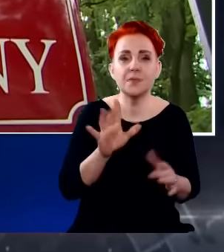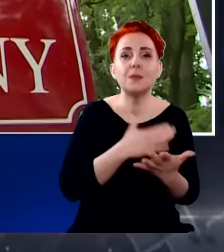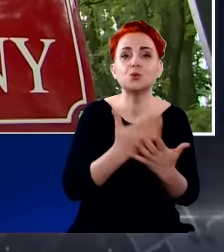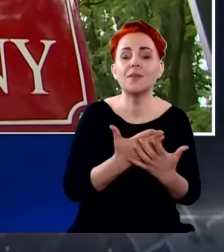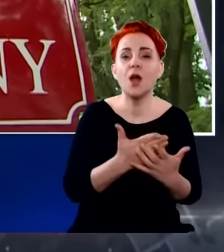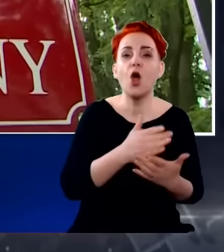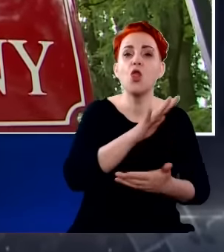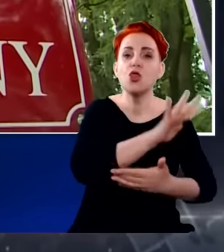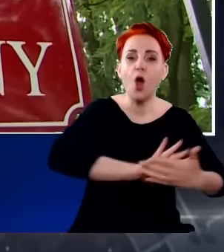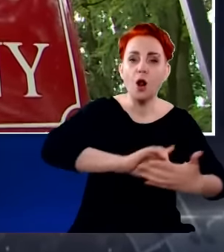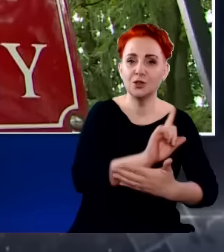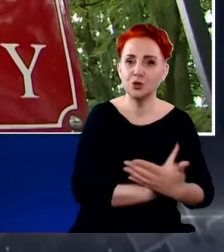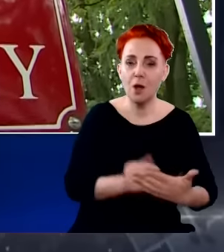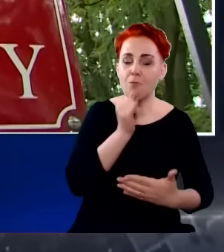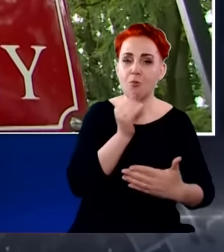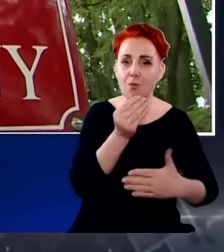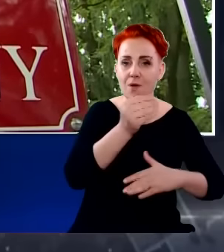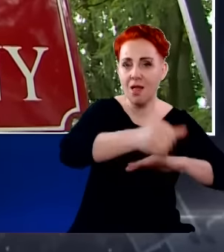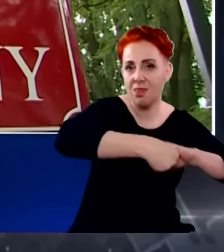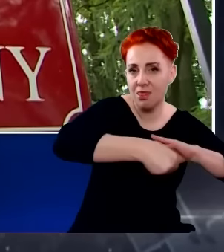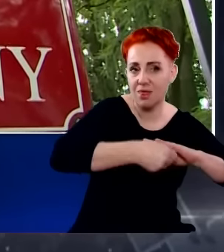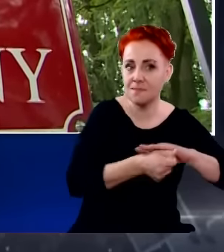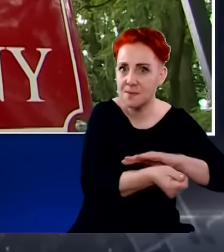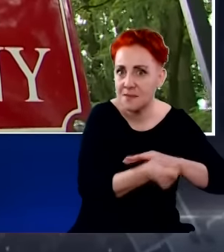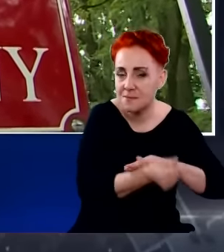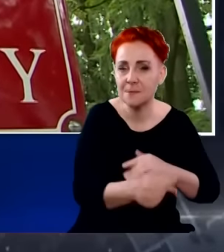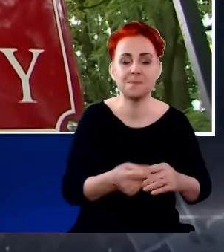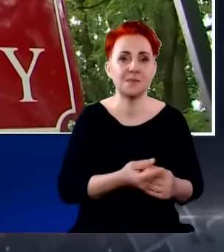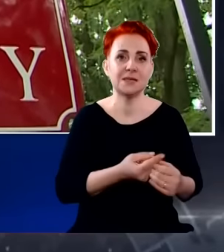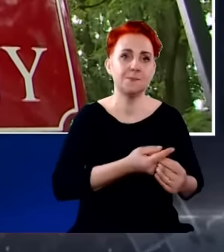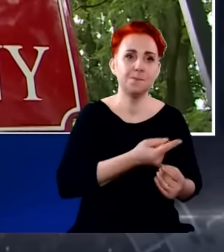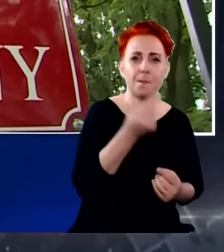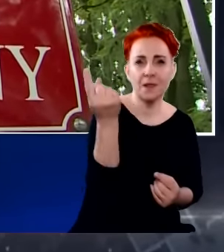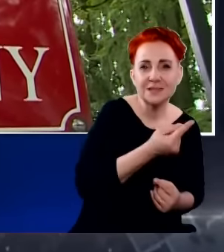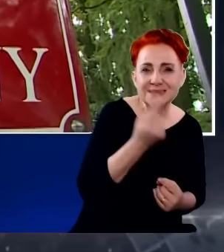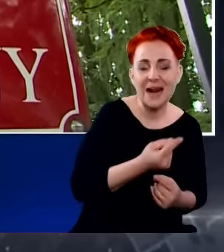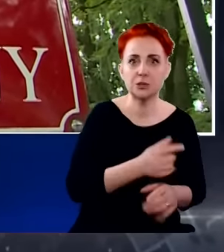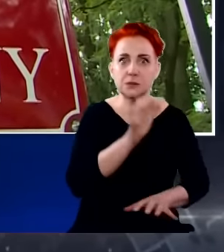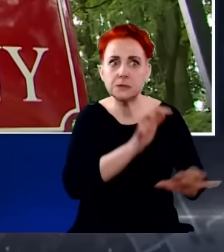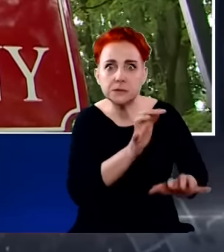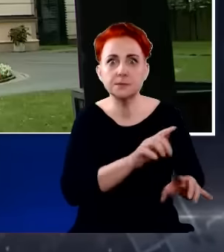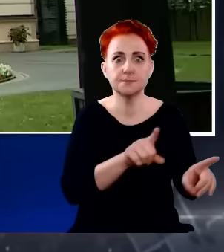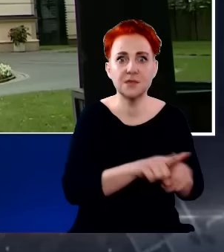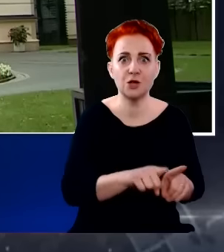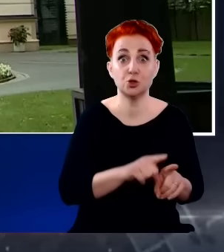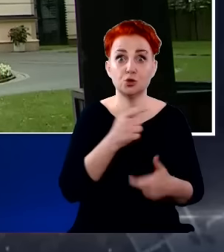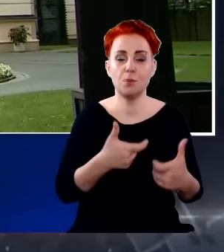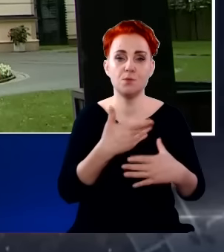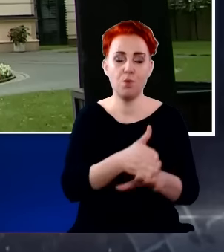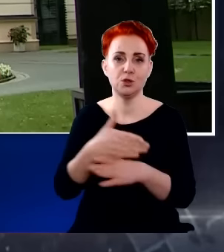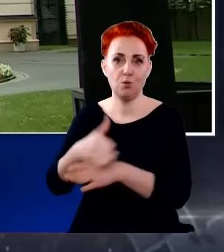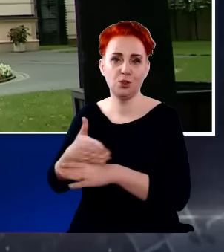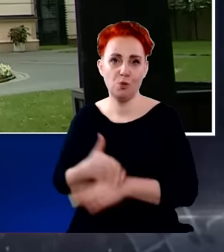próbują przekupować ludzi, straszyć, zastraszyć ludzi, wprowadzić między nami podział i zaczną